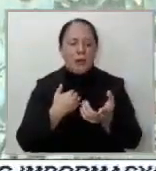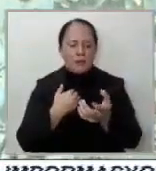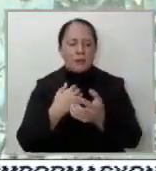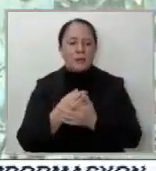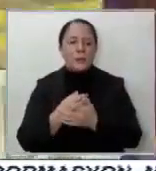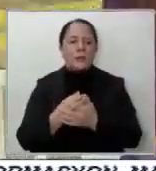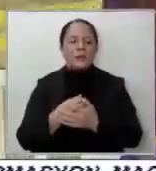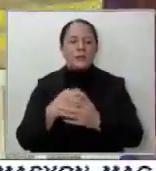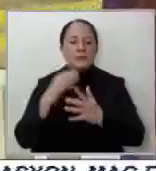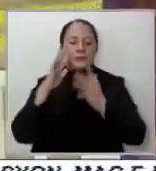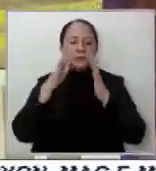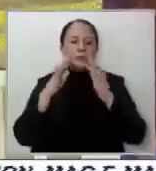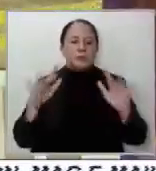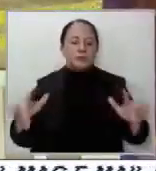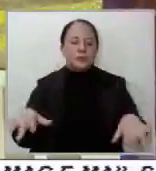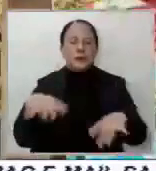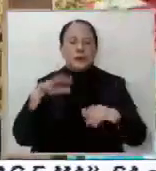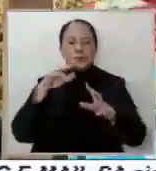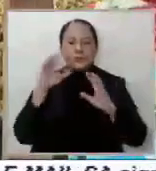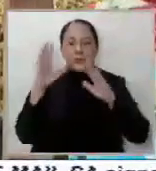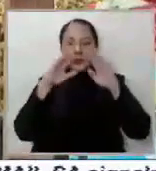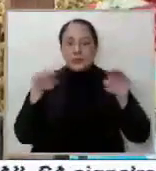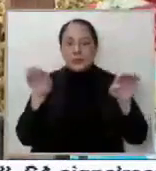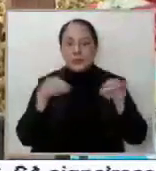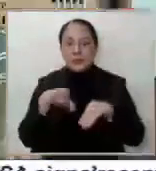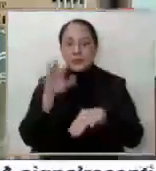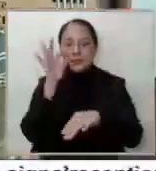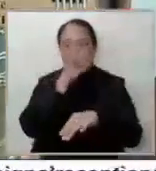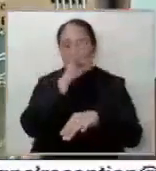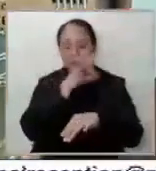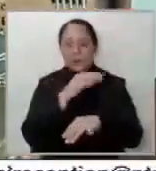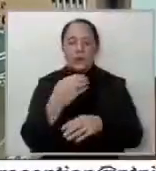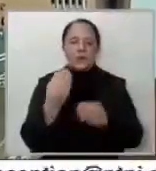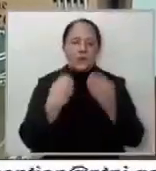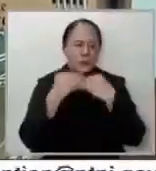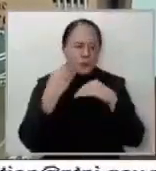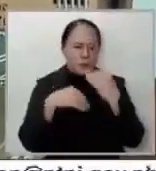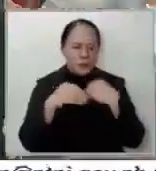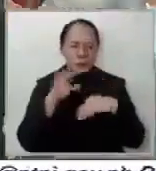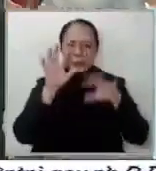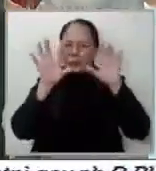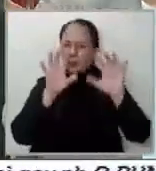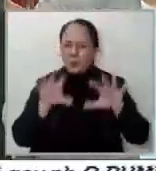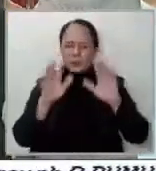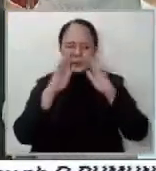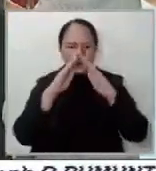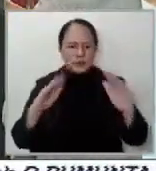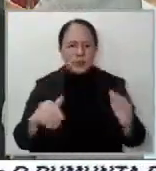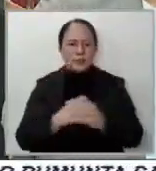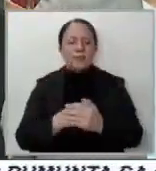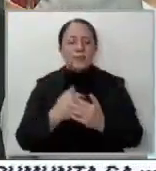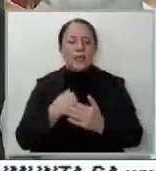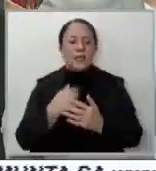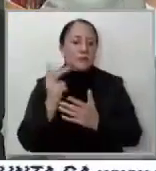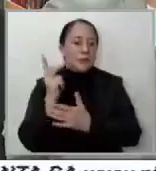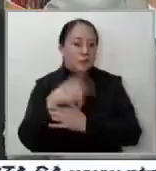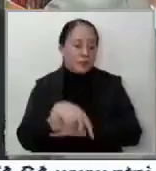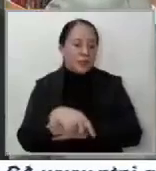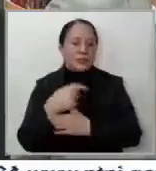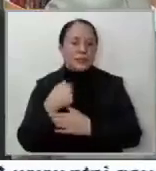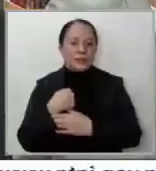Pistang Paskong Pinoy Tiangge. Meron dito mula pagkain, pangdekorasyon sa bahay at maging mga halaman na